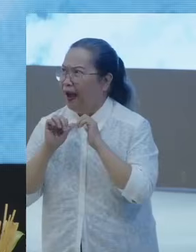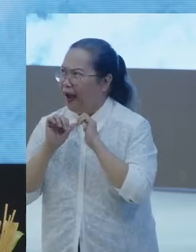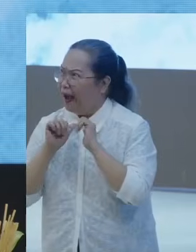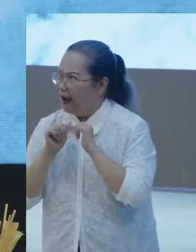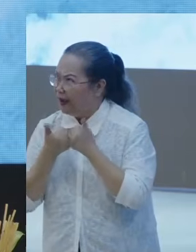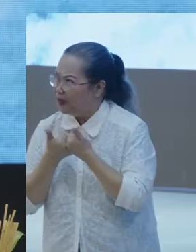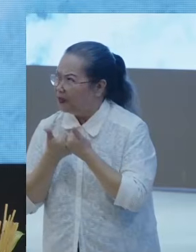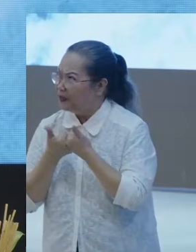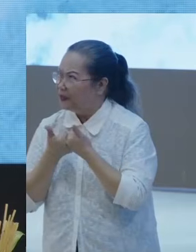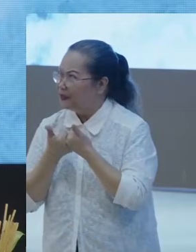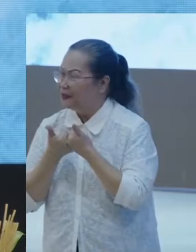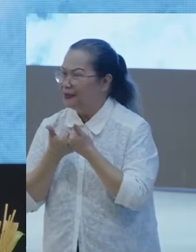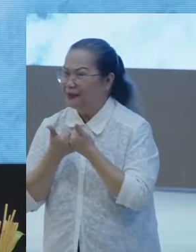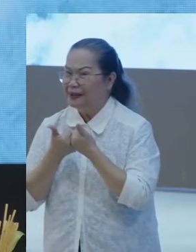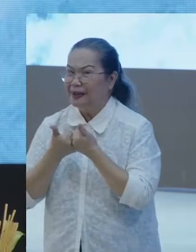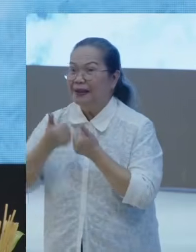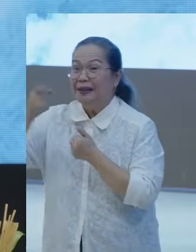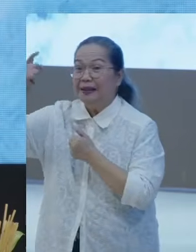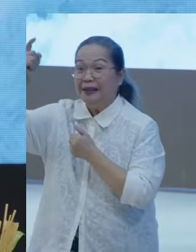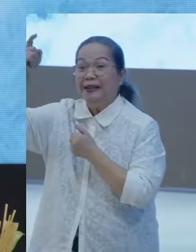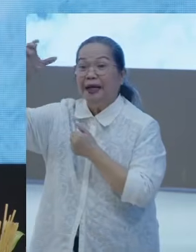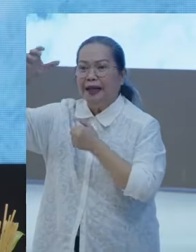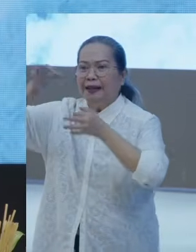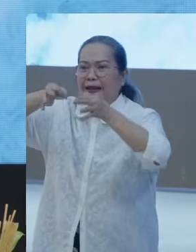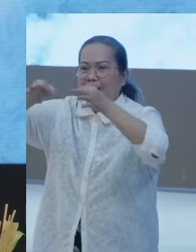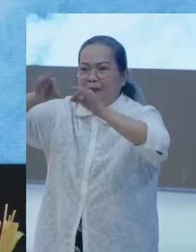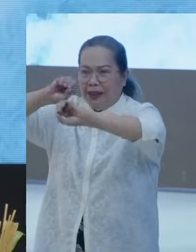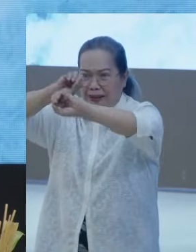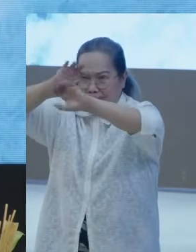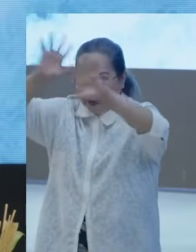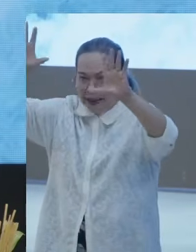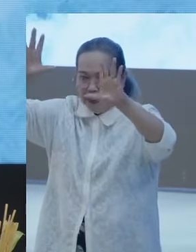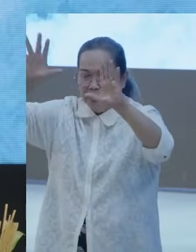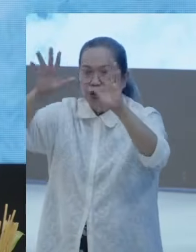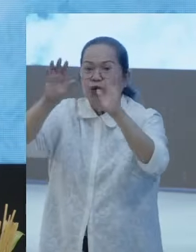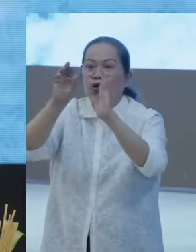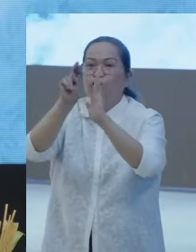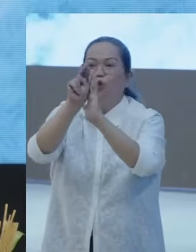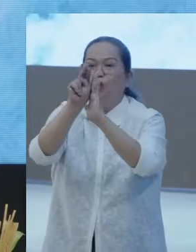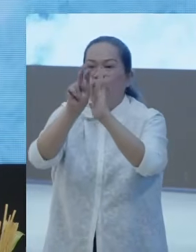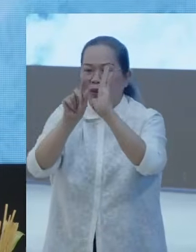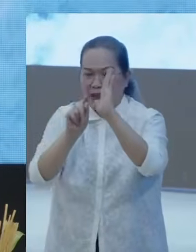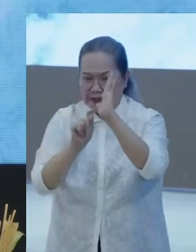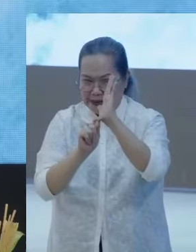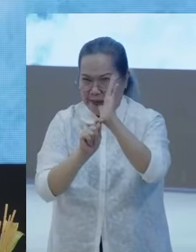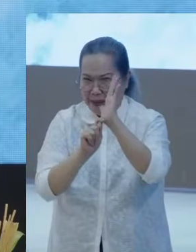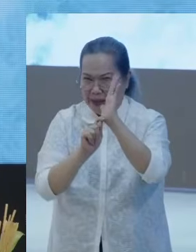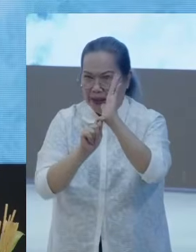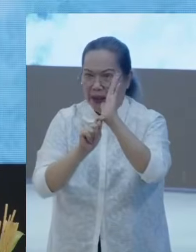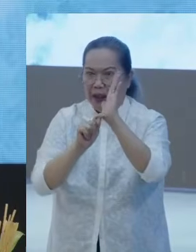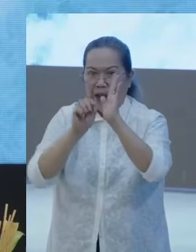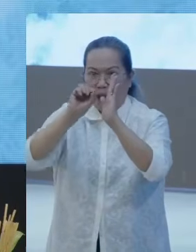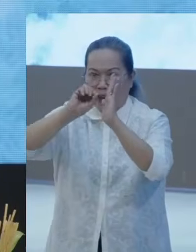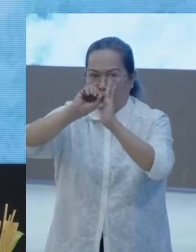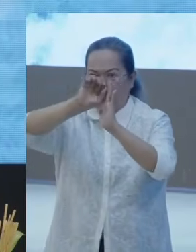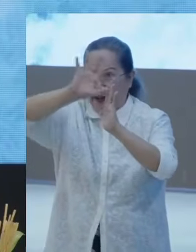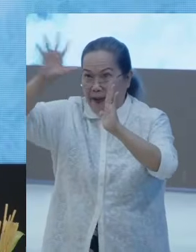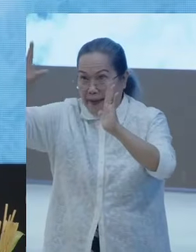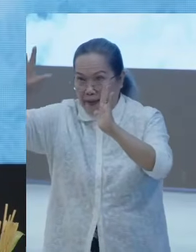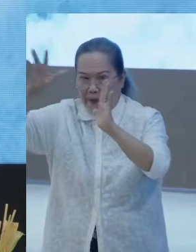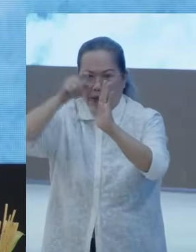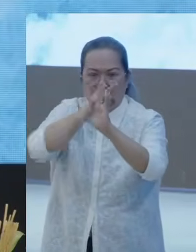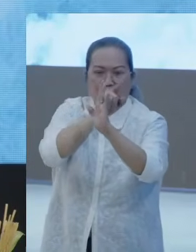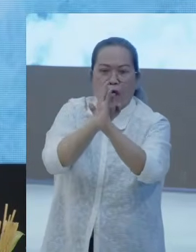paano binibigyang linaw ng New Testament ang mga aklat sa Old